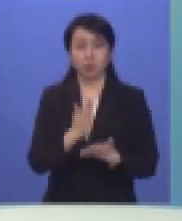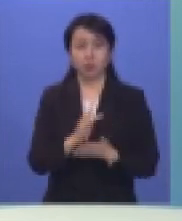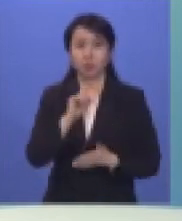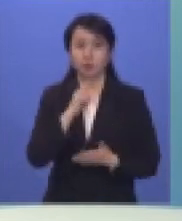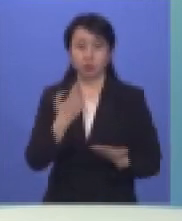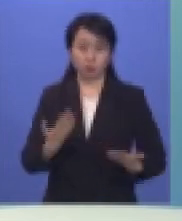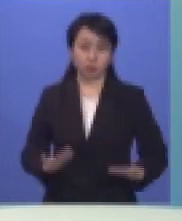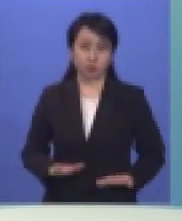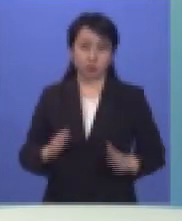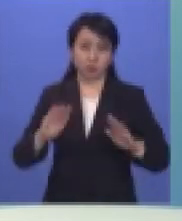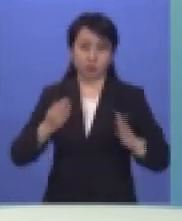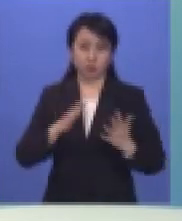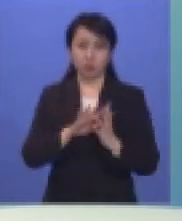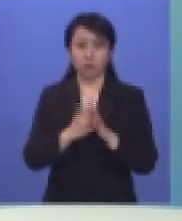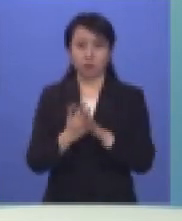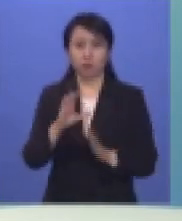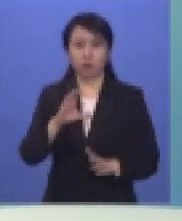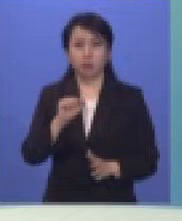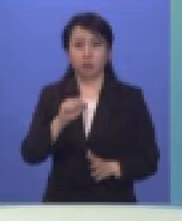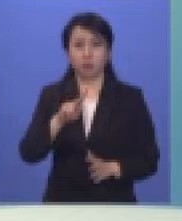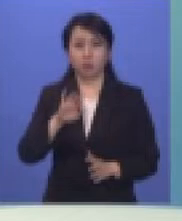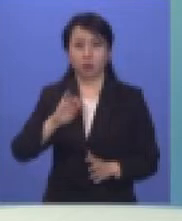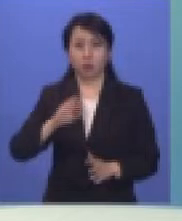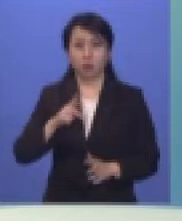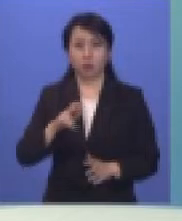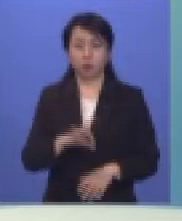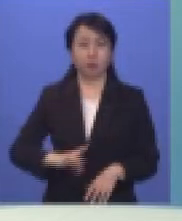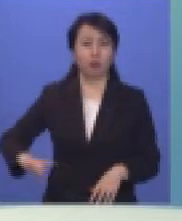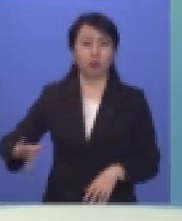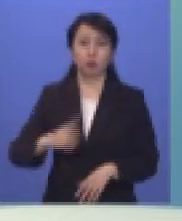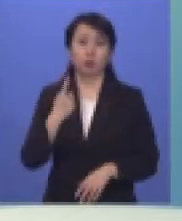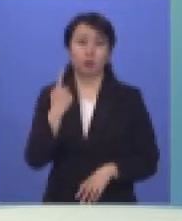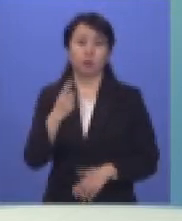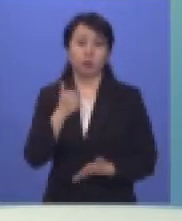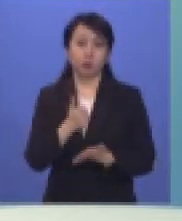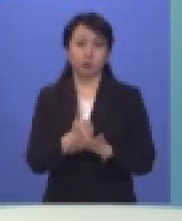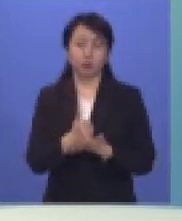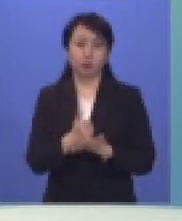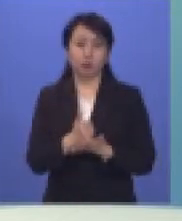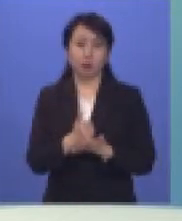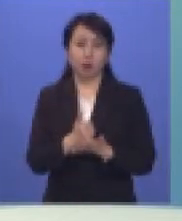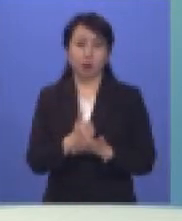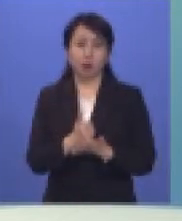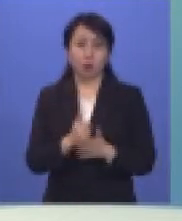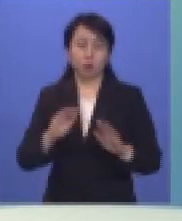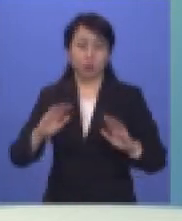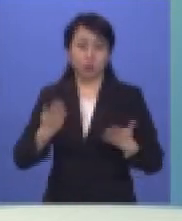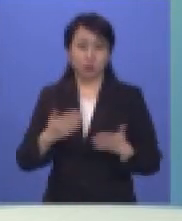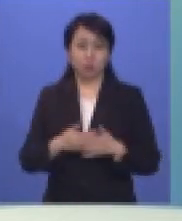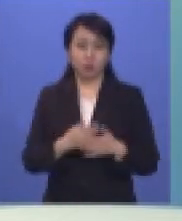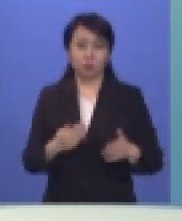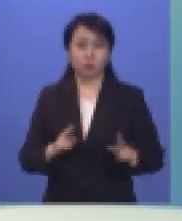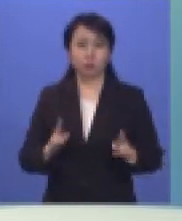детей, находящихся в трудной жизненной ситуации в селе Саумалколе Айыртауского района. По одной из основных версий